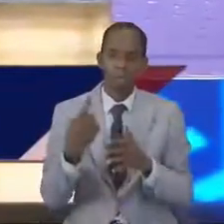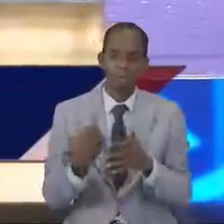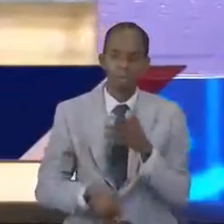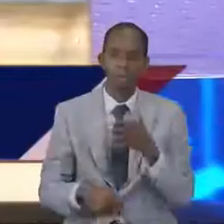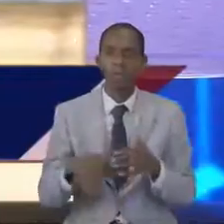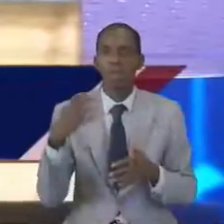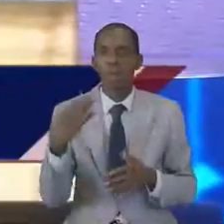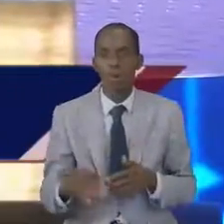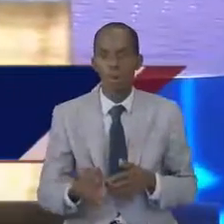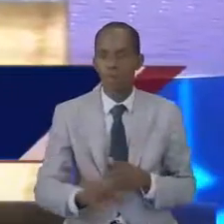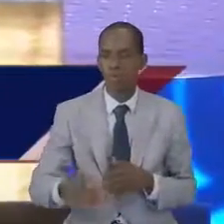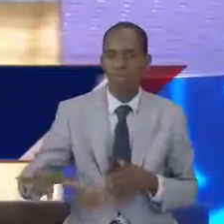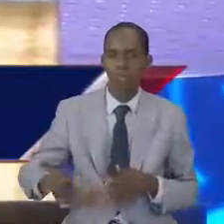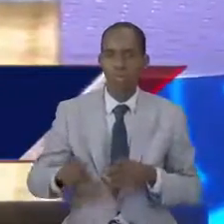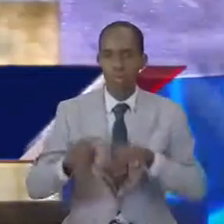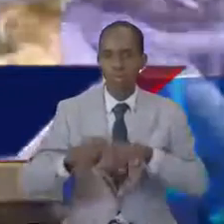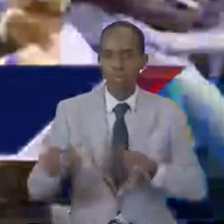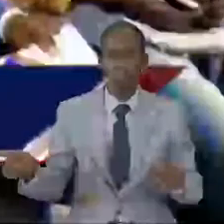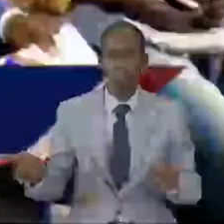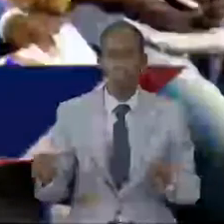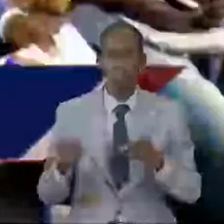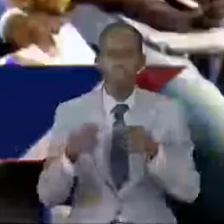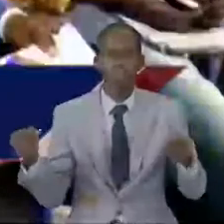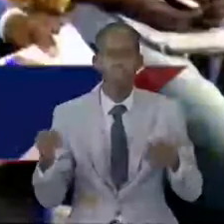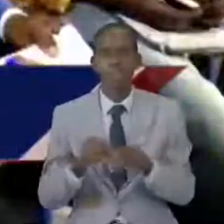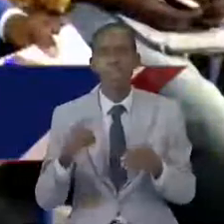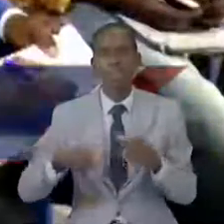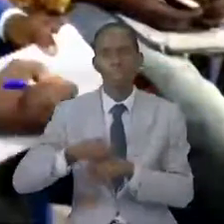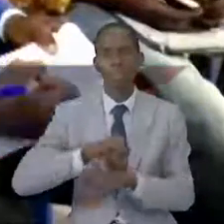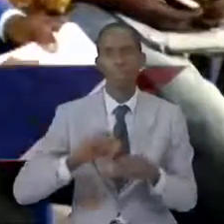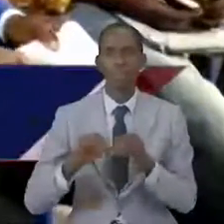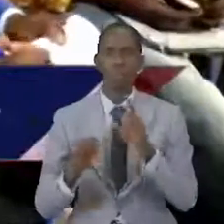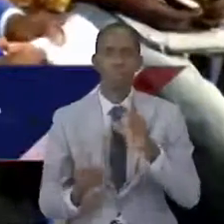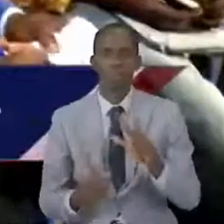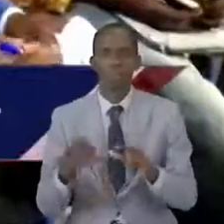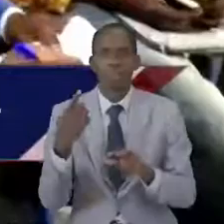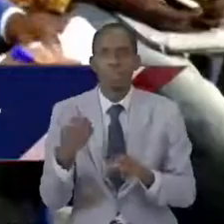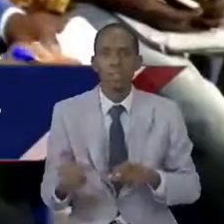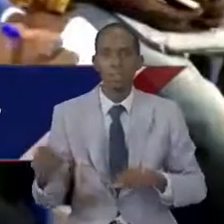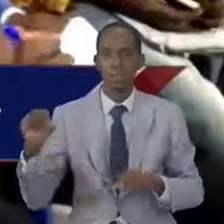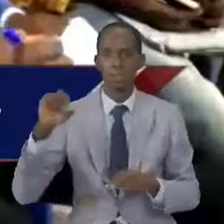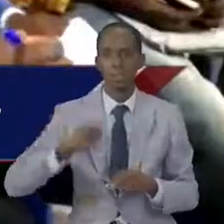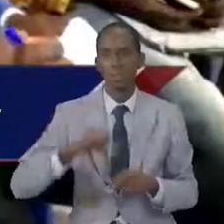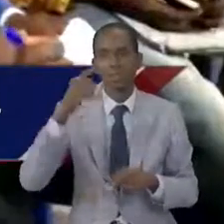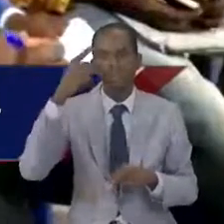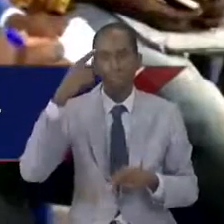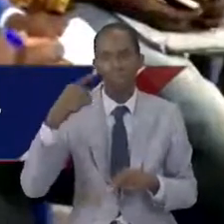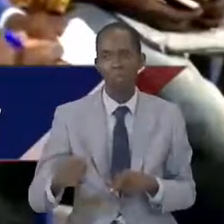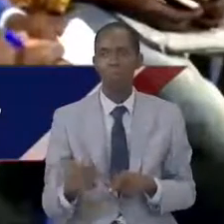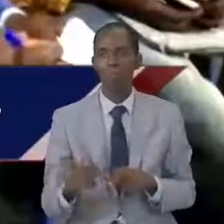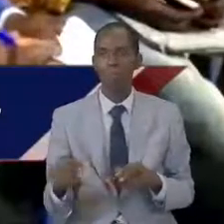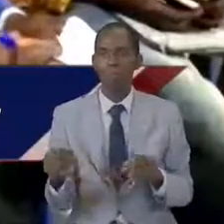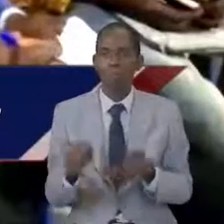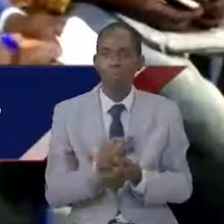élément le prix de semer la division dans la communion et en fait troisième élément c'est la condamnation pour les